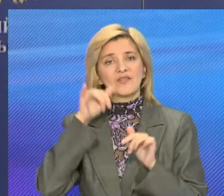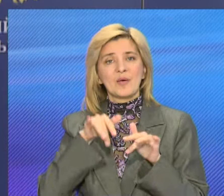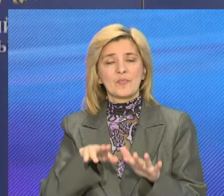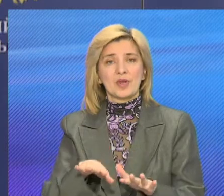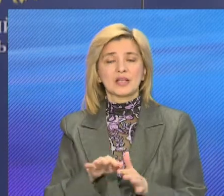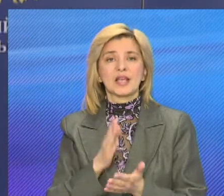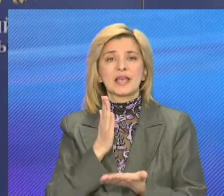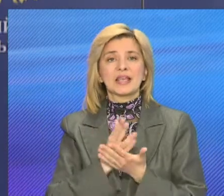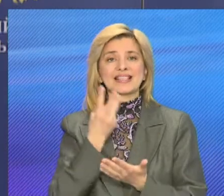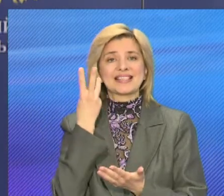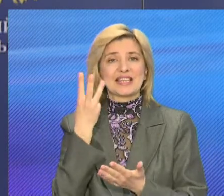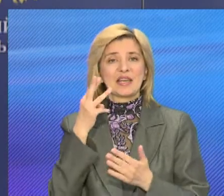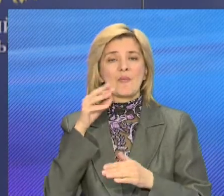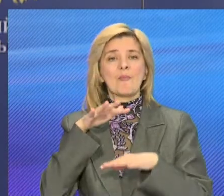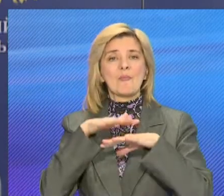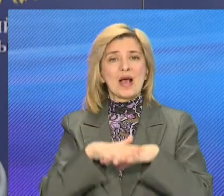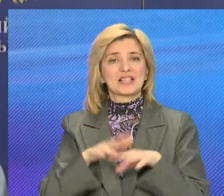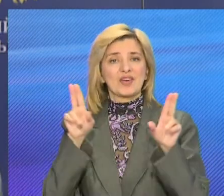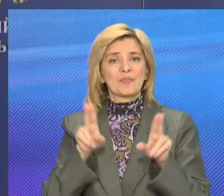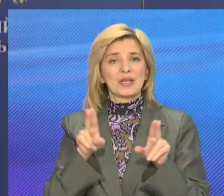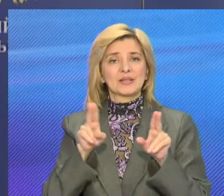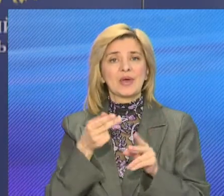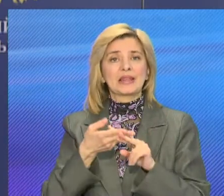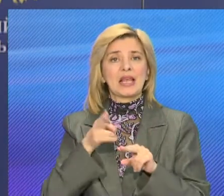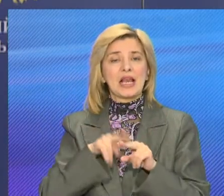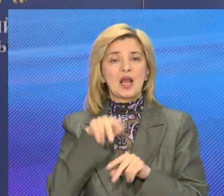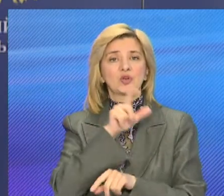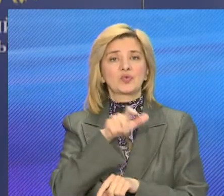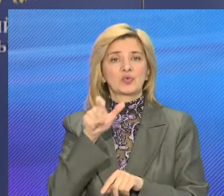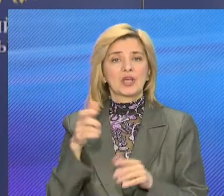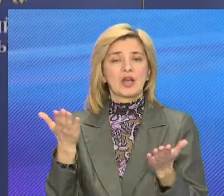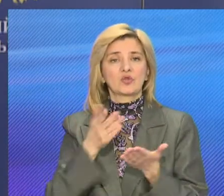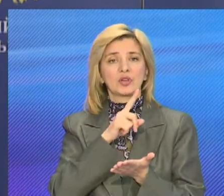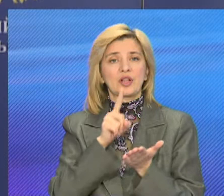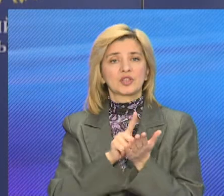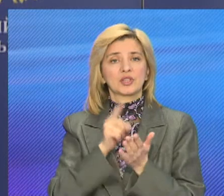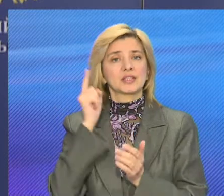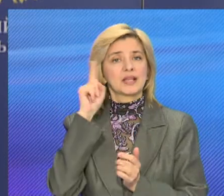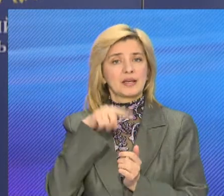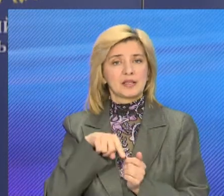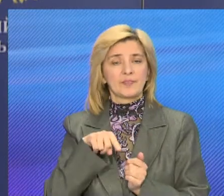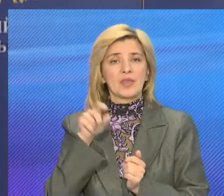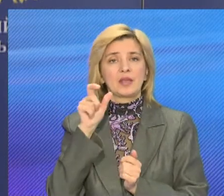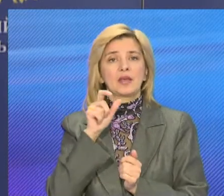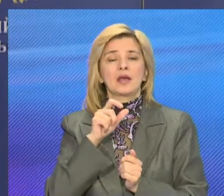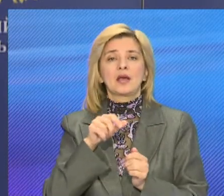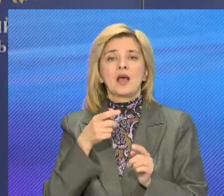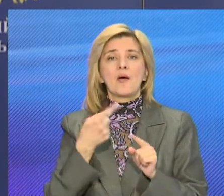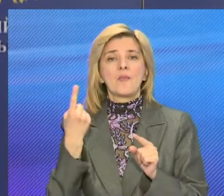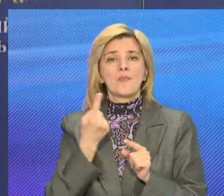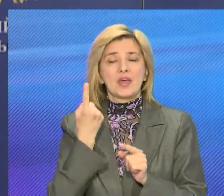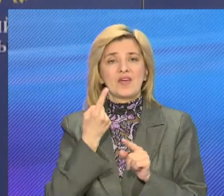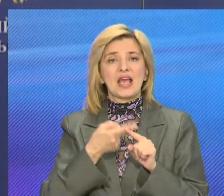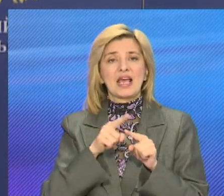базовых принципа для людей, которые они должны помнить в части оборота их персональных данных. Первое – это то, что